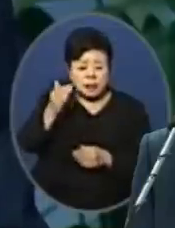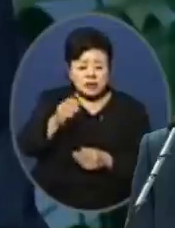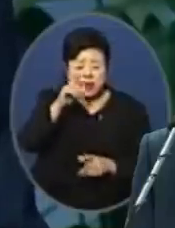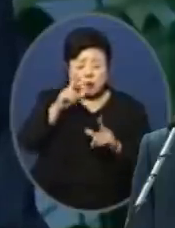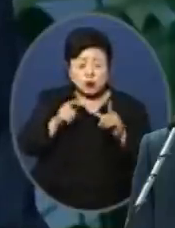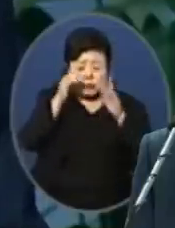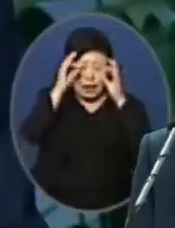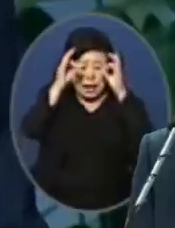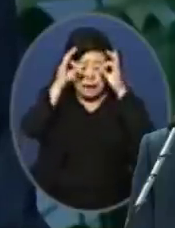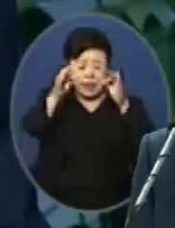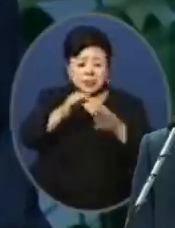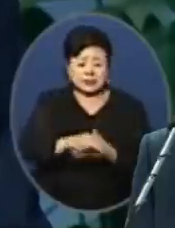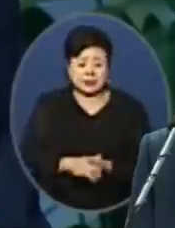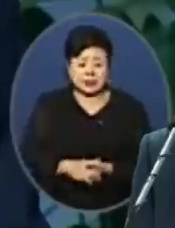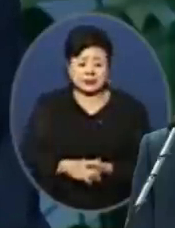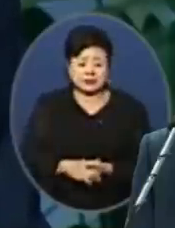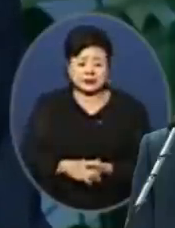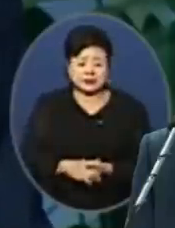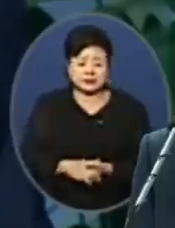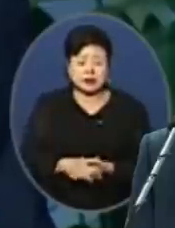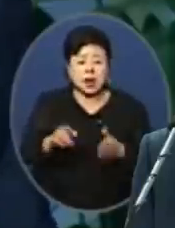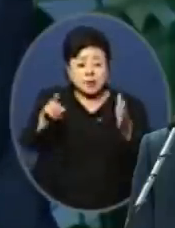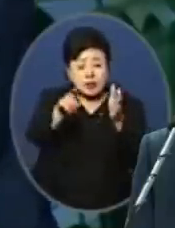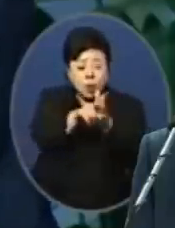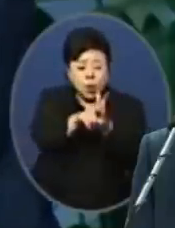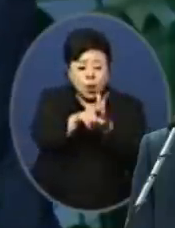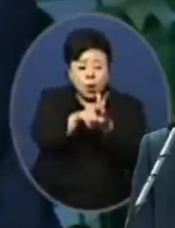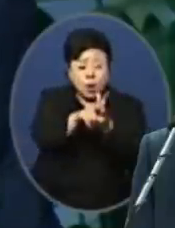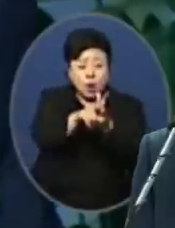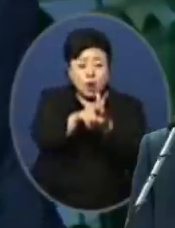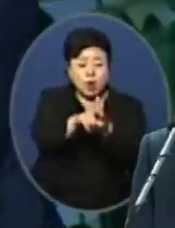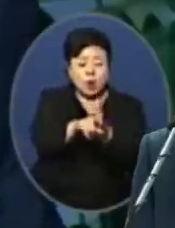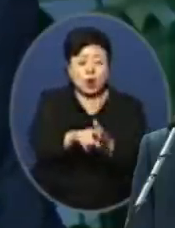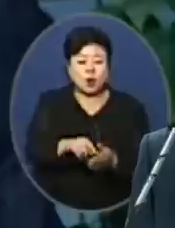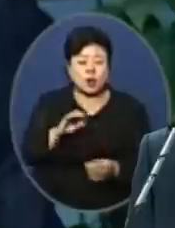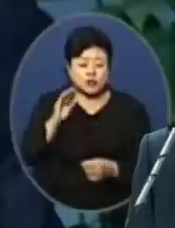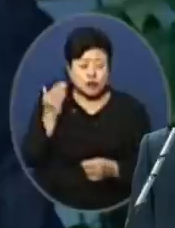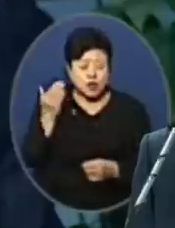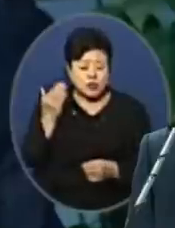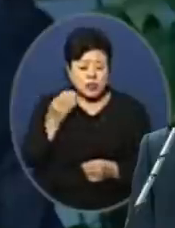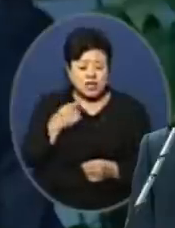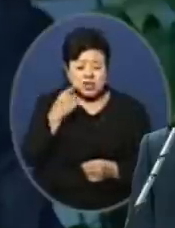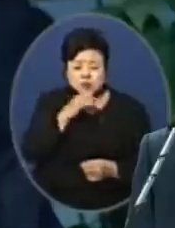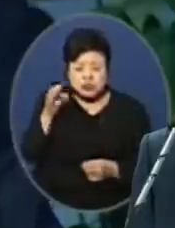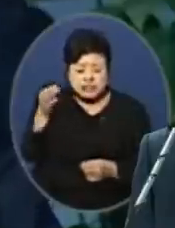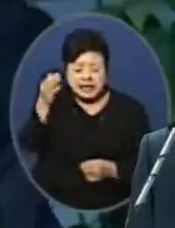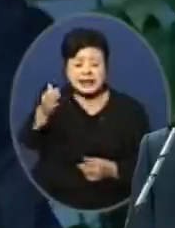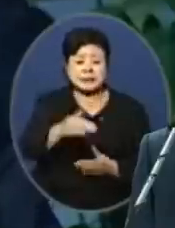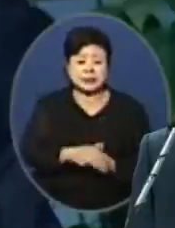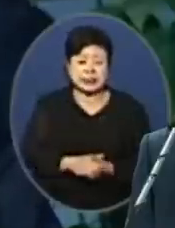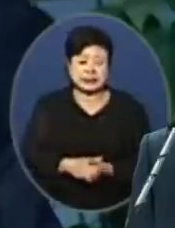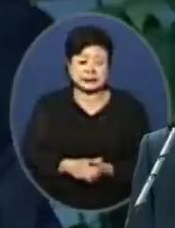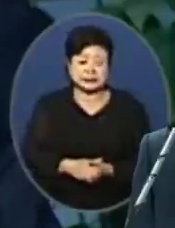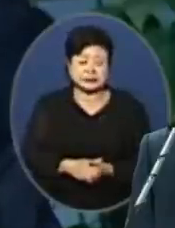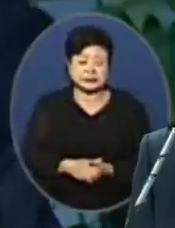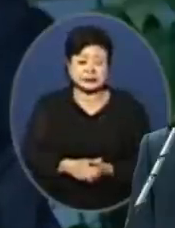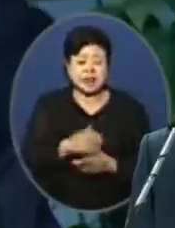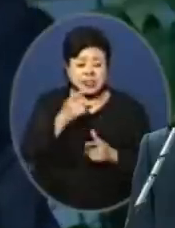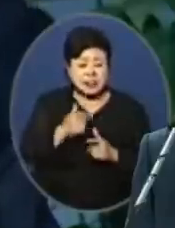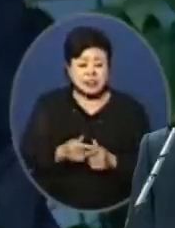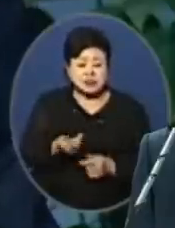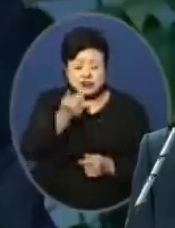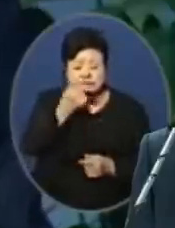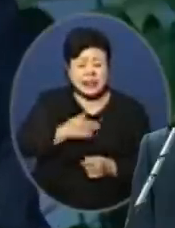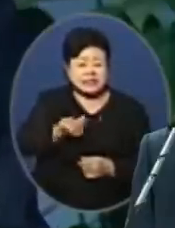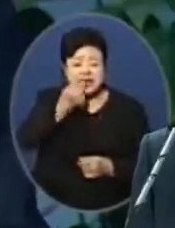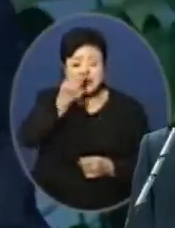모습을 바라봐야 되고 그것을 믿고 그렇게 되었다고 입술로 시인해야 되는 것입니다. 예수